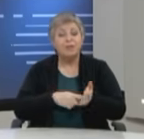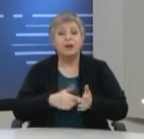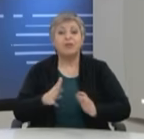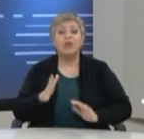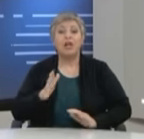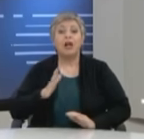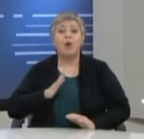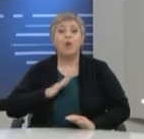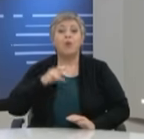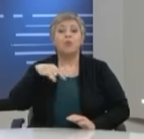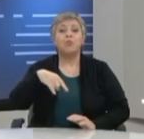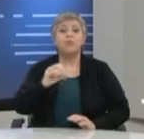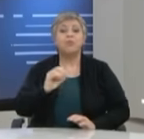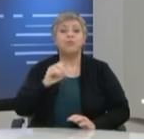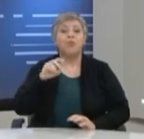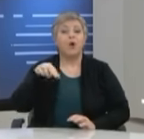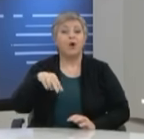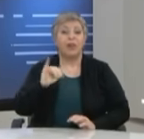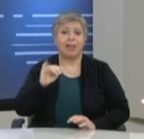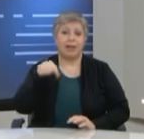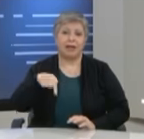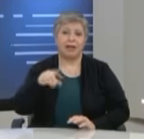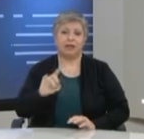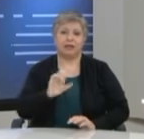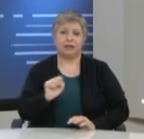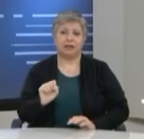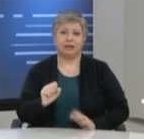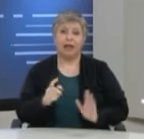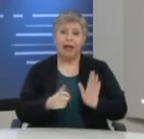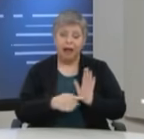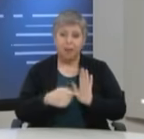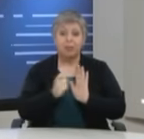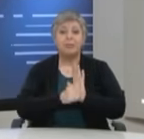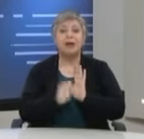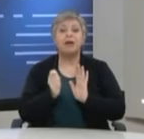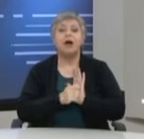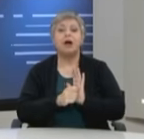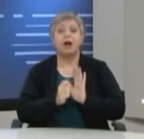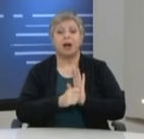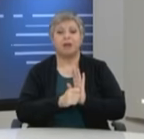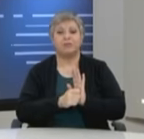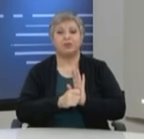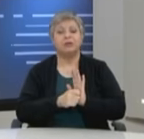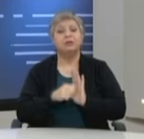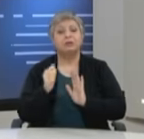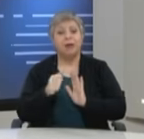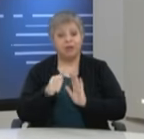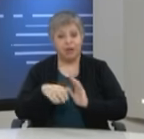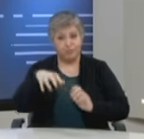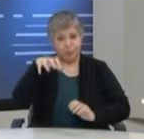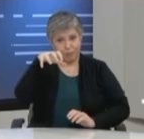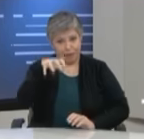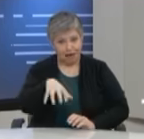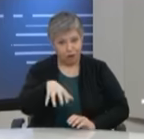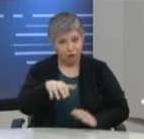Η ηθαγένεια στα αγγλικά μεταφράζεται ως citizenship. Θα έπρεπε να ακολουθεί το όνομα του κράτους, να